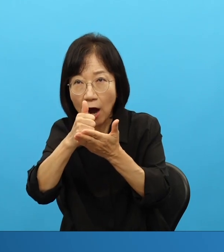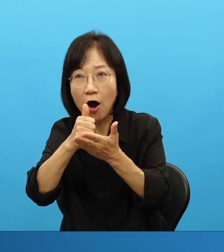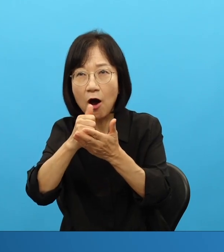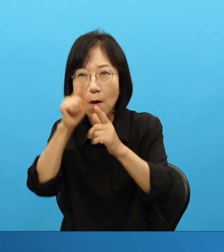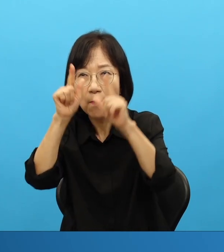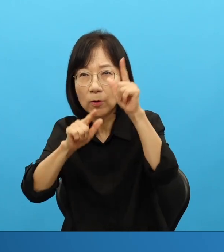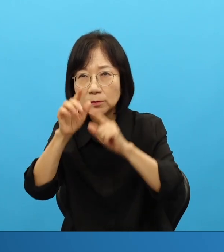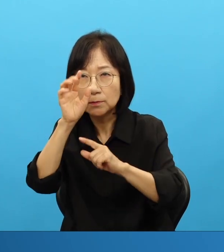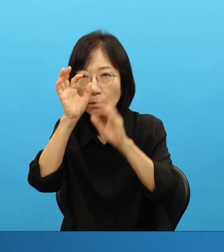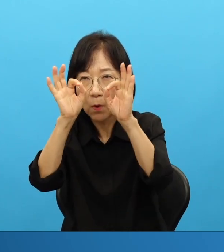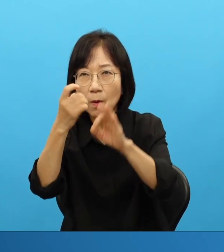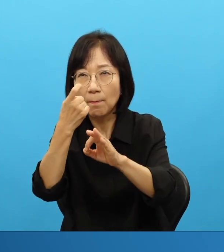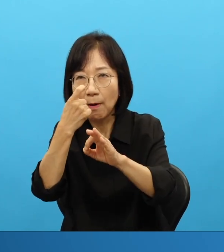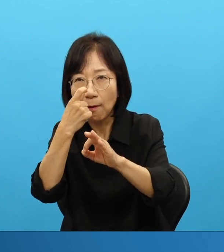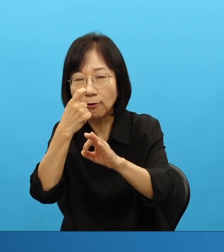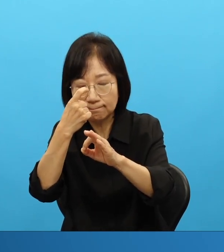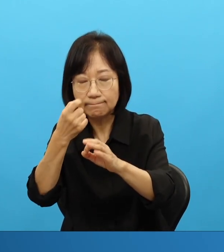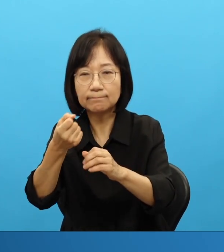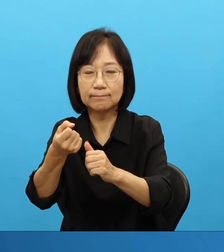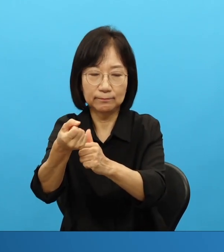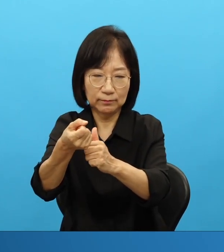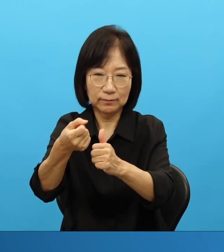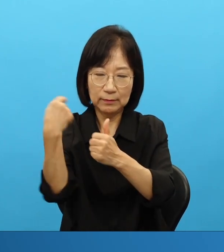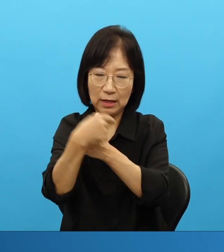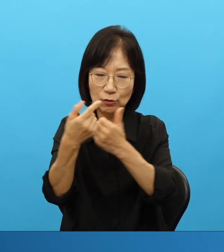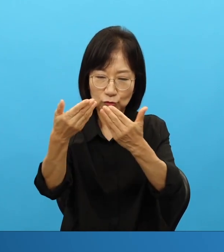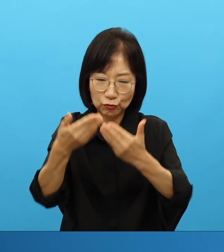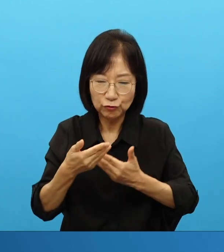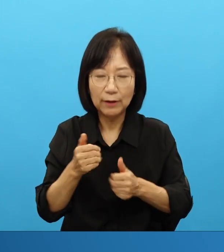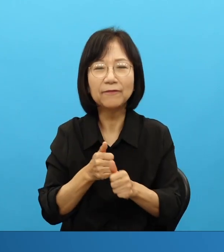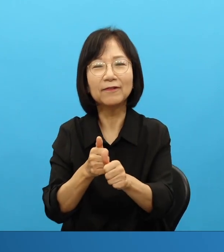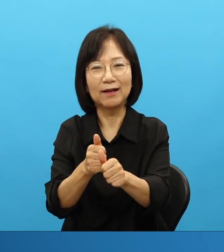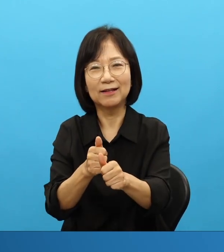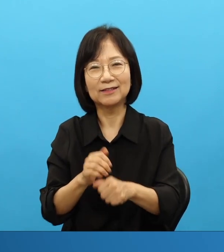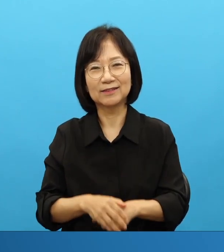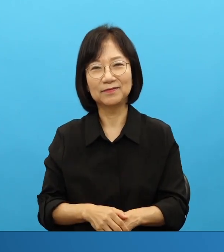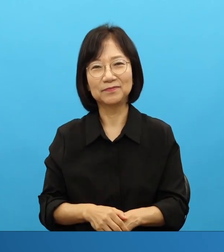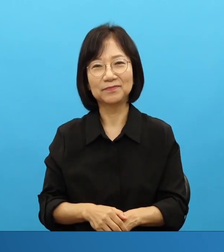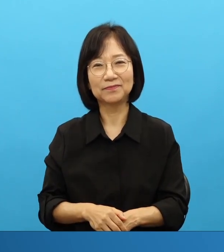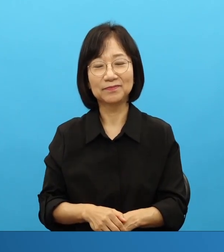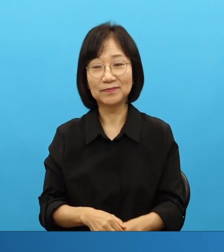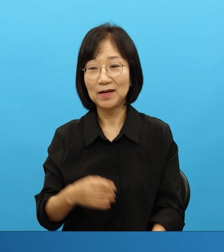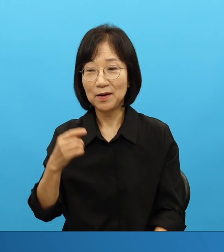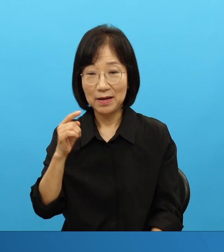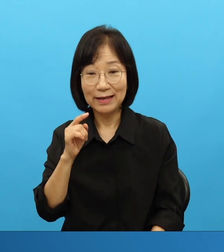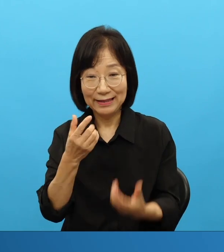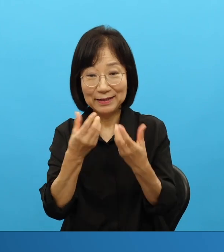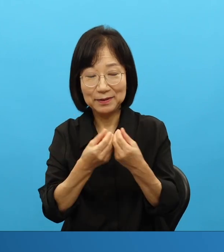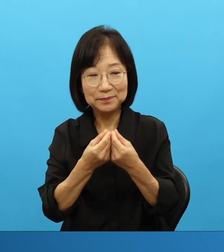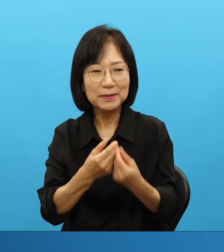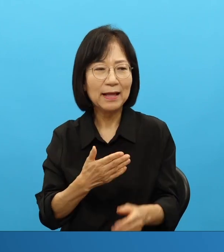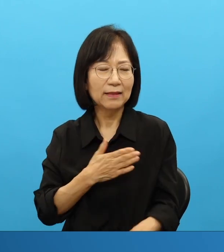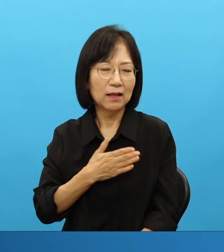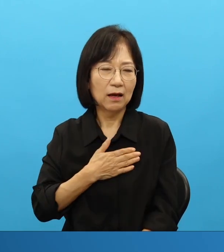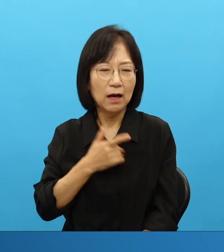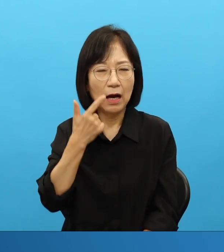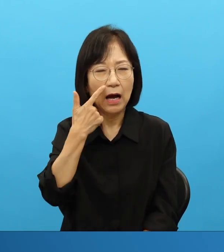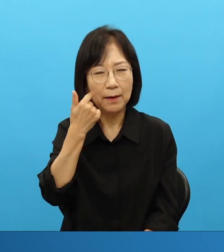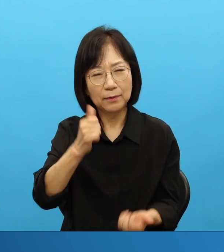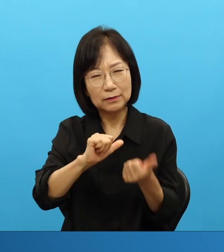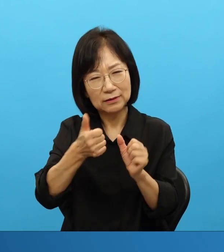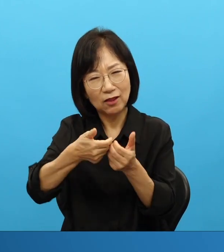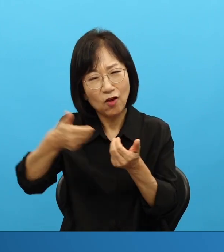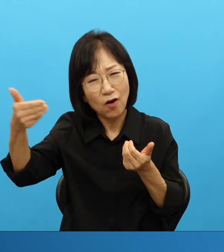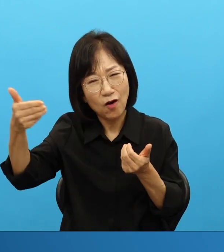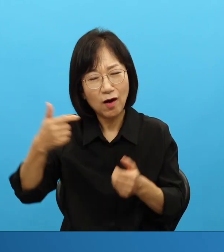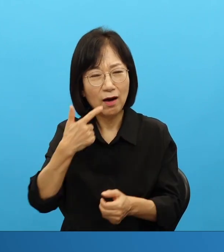I received a lot of influence from elders around me. 제가 이제 그 아버지가 없는 걸 아시고요. 고비 때마다 중요할